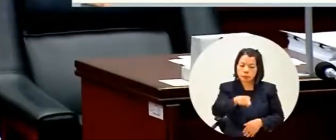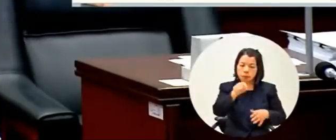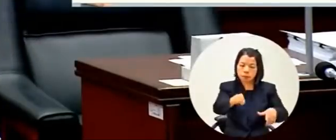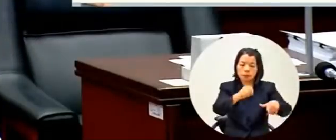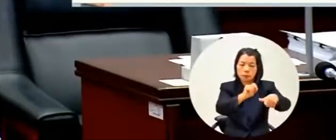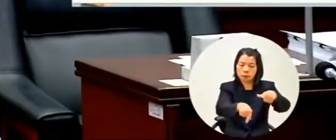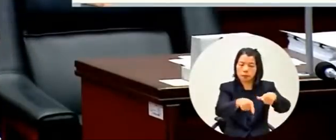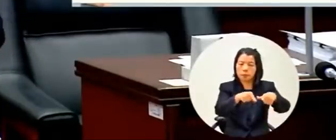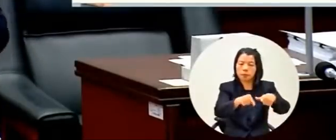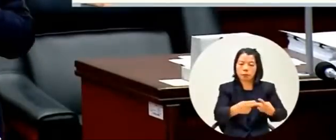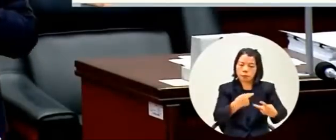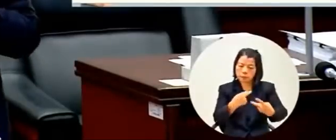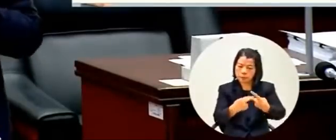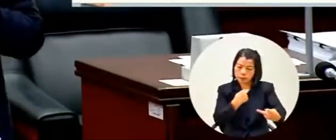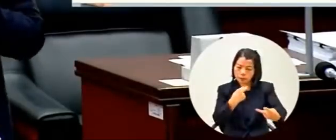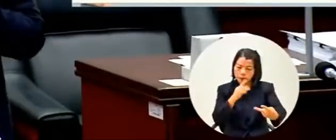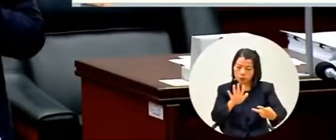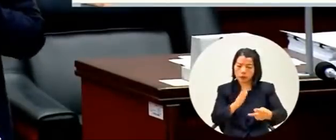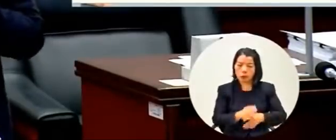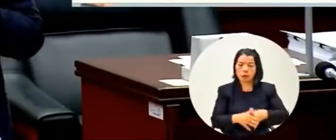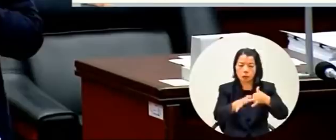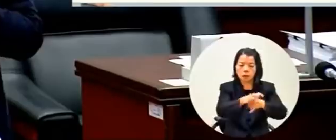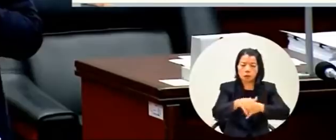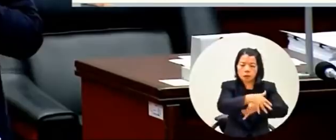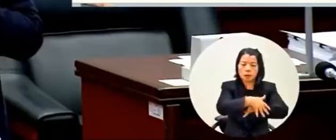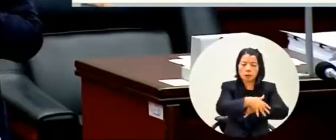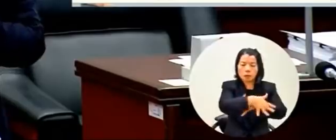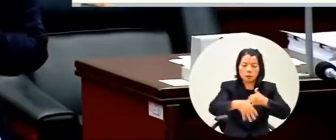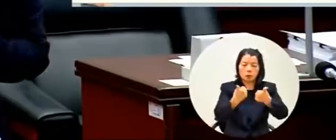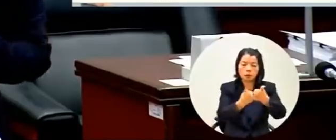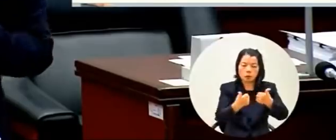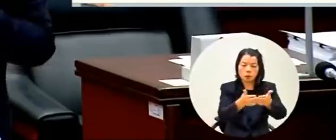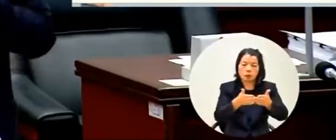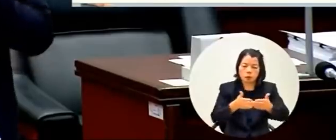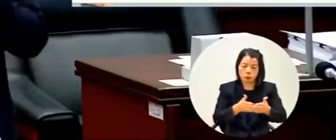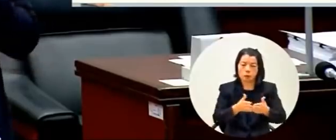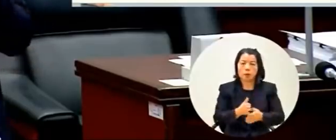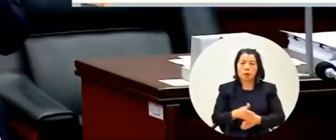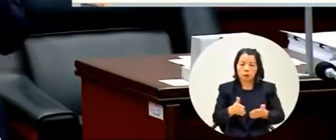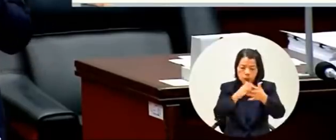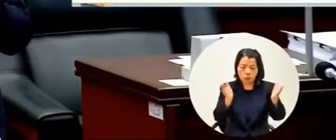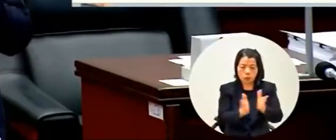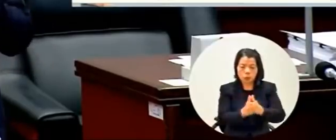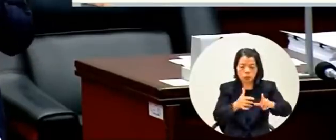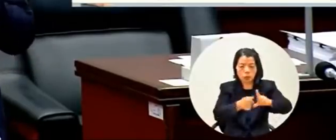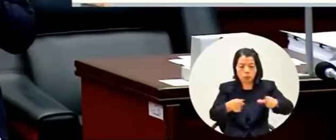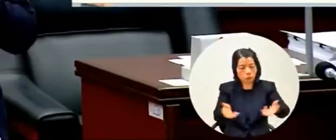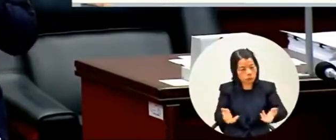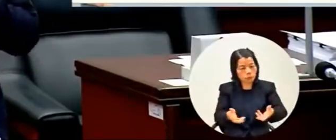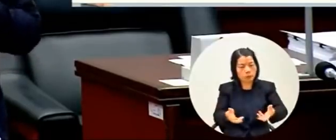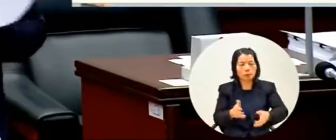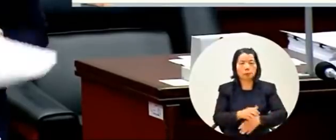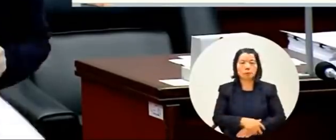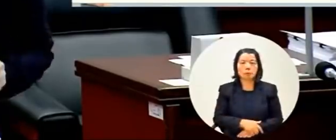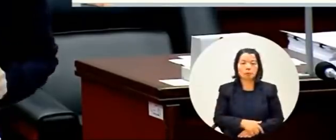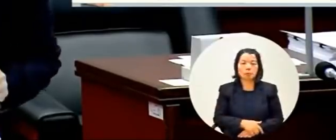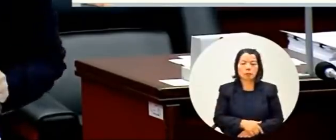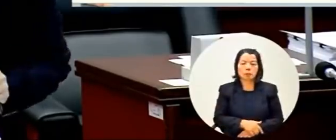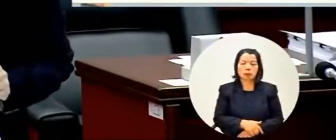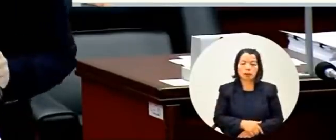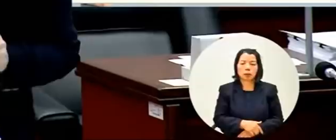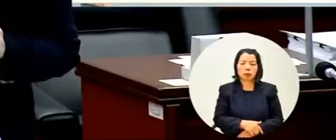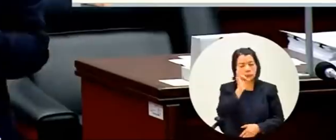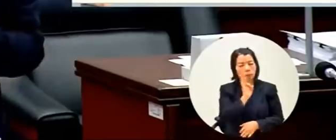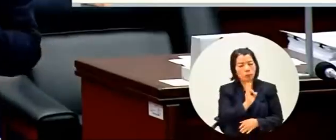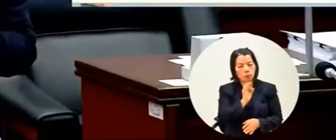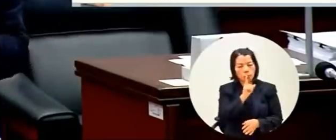已经函请农委会渔业署表达愿意配合全区开发，可是又莫名其妙